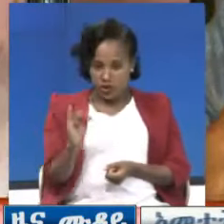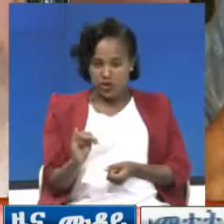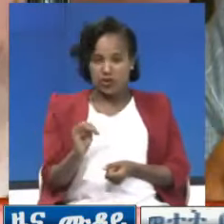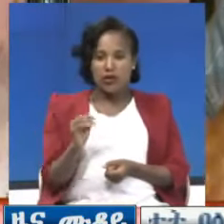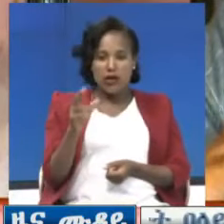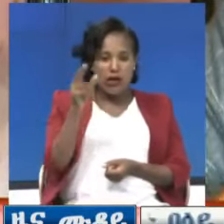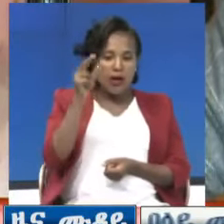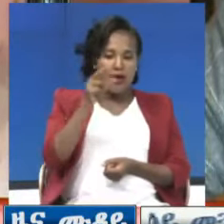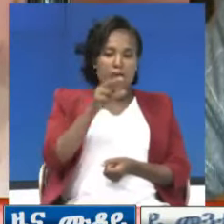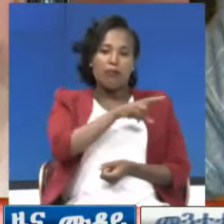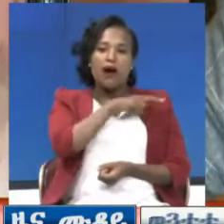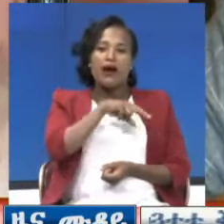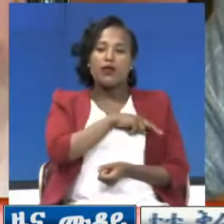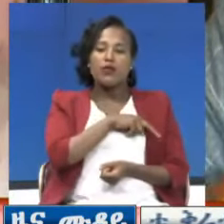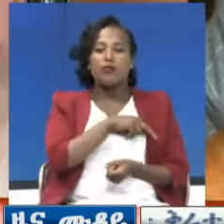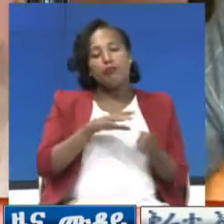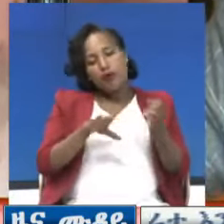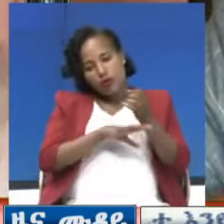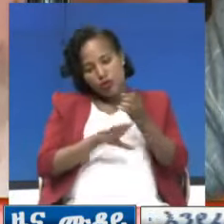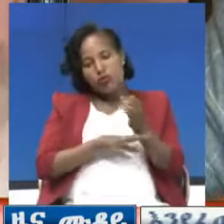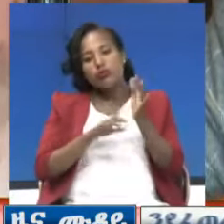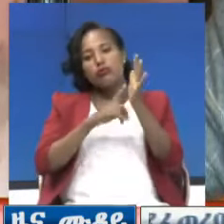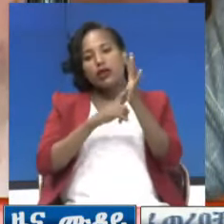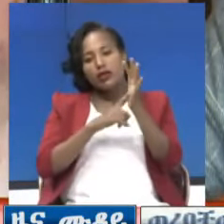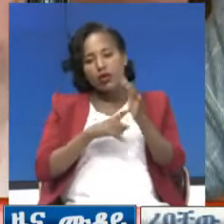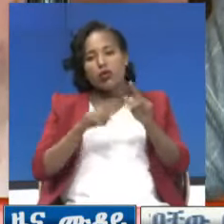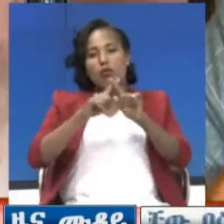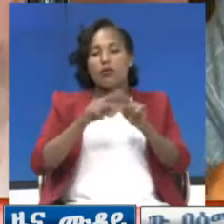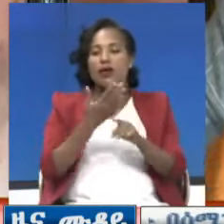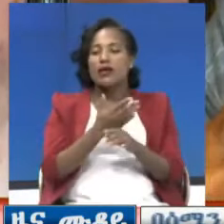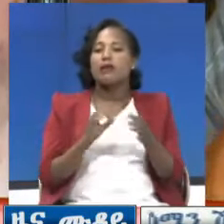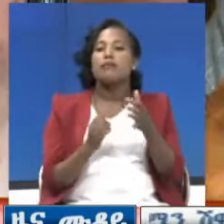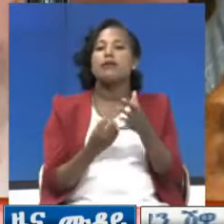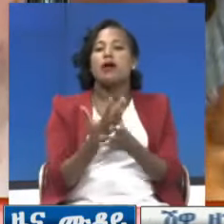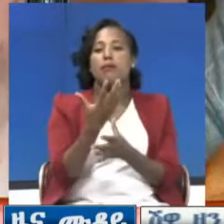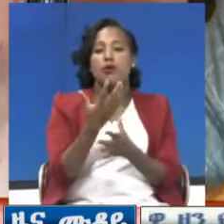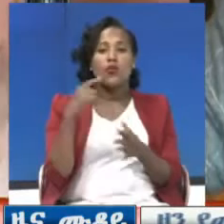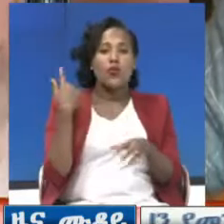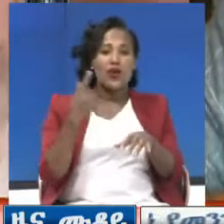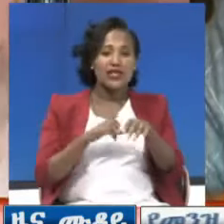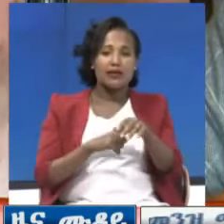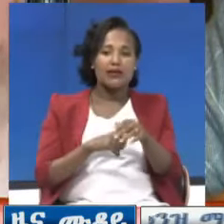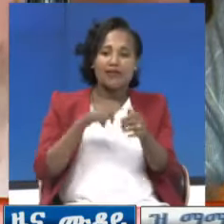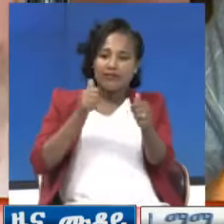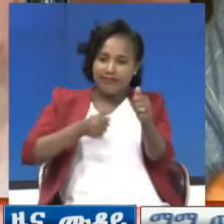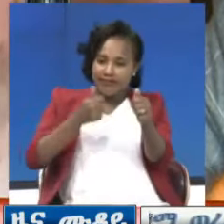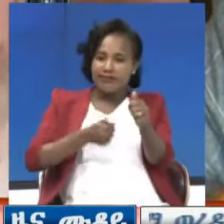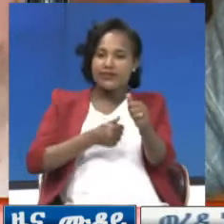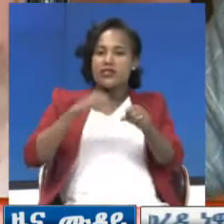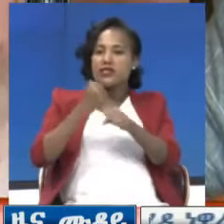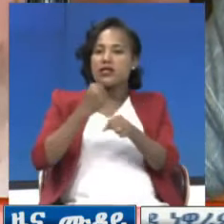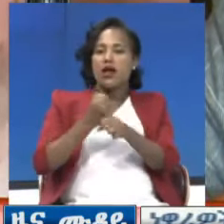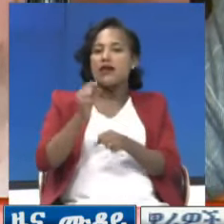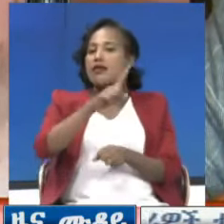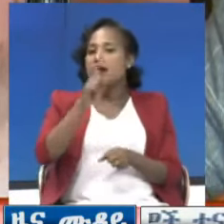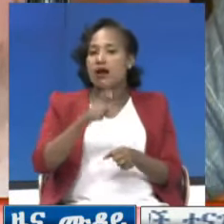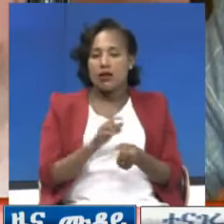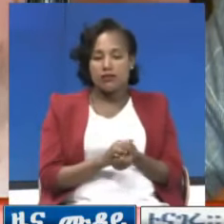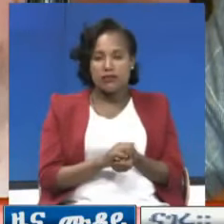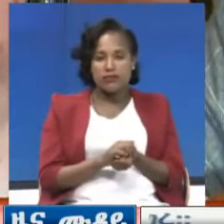በቅጠሉም በግንዱም የሚራባ ነው። ሁልጊዜም ደግሞ የሞኒተሪንግ እና ሱፐርቪዥን ስራ ይጠይቃል።